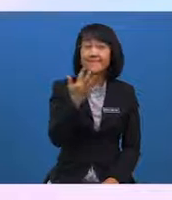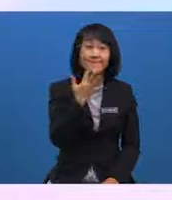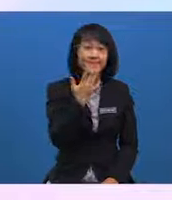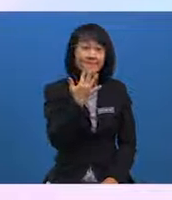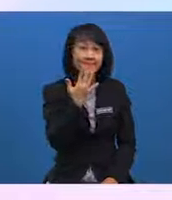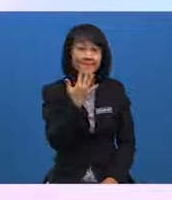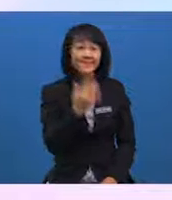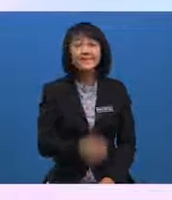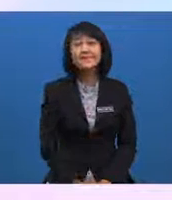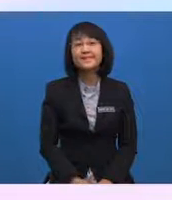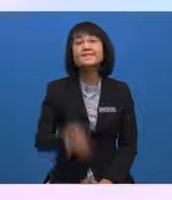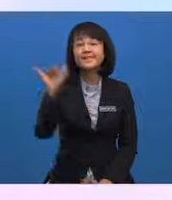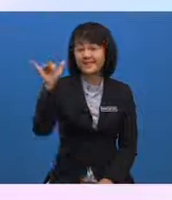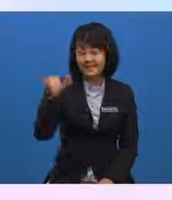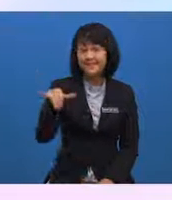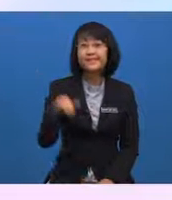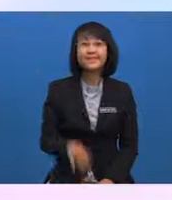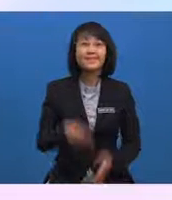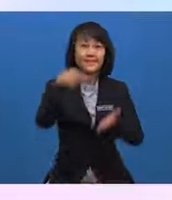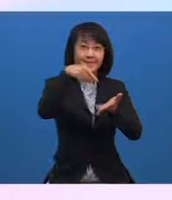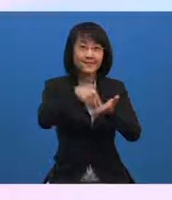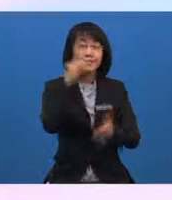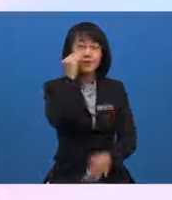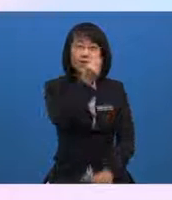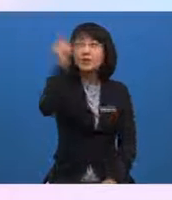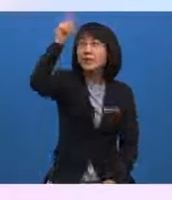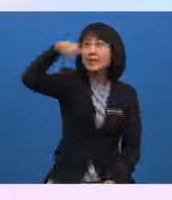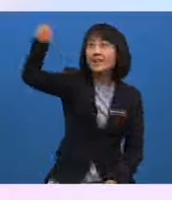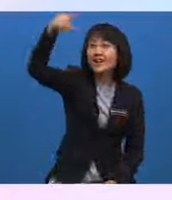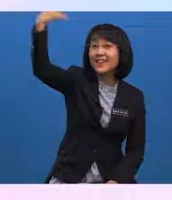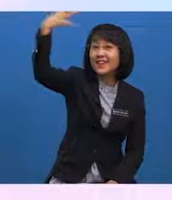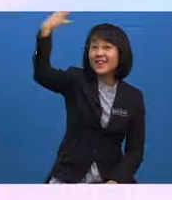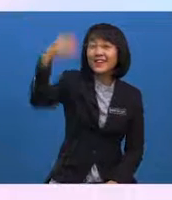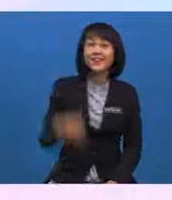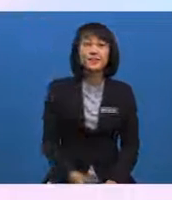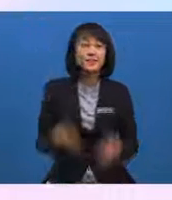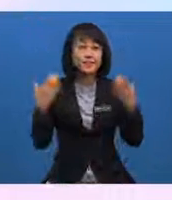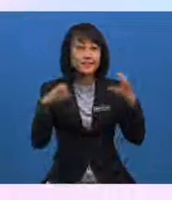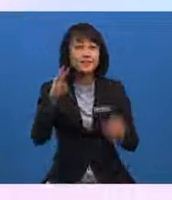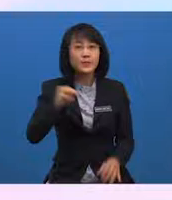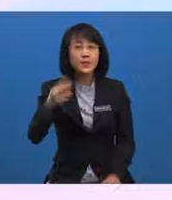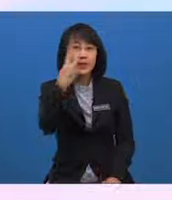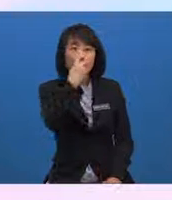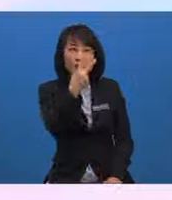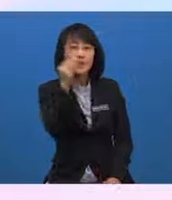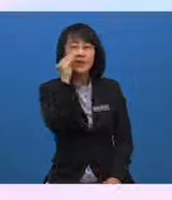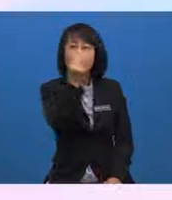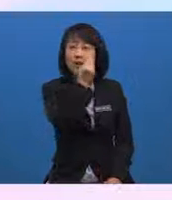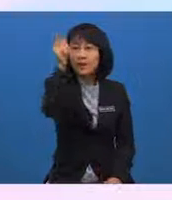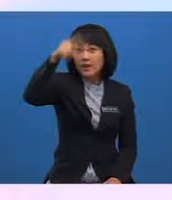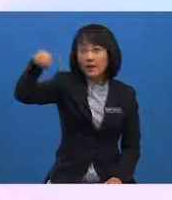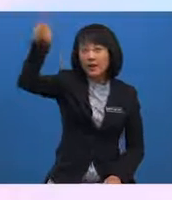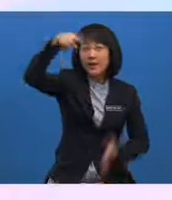warnanya? Ya, ini bunga matahari. Cuba murid-murid perhatikan bunga matahari